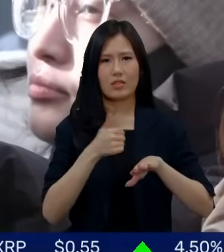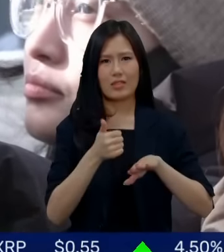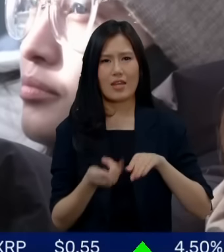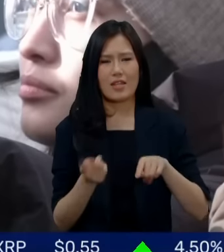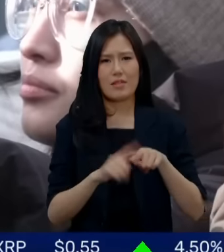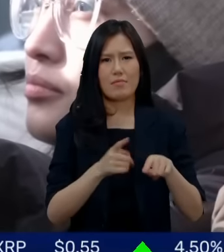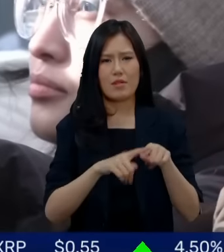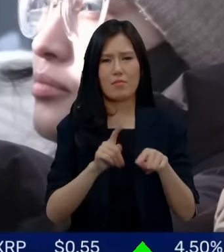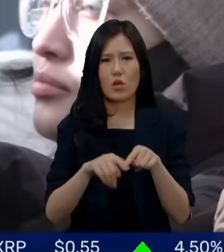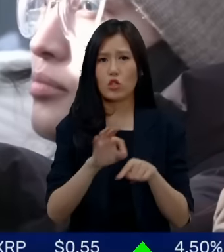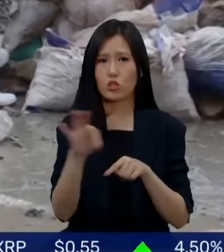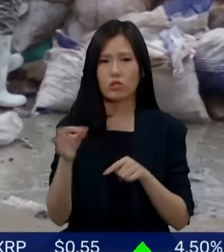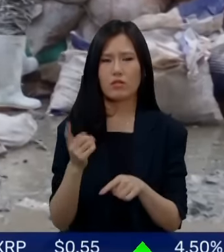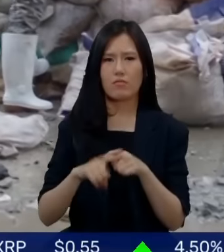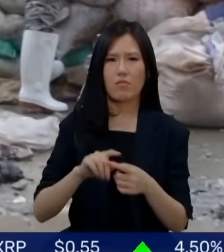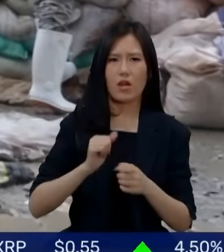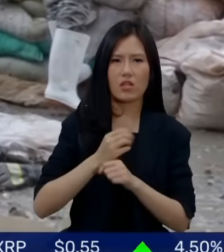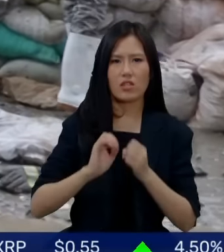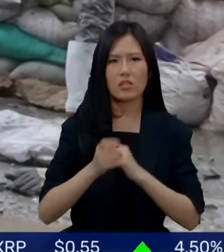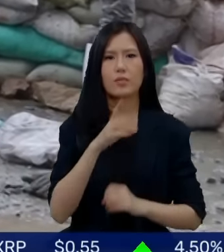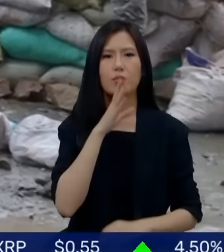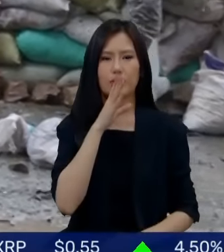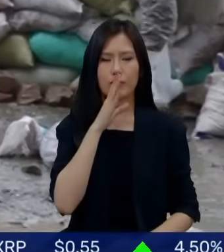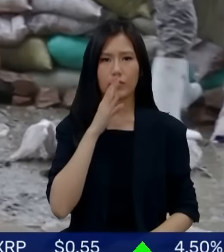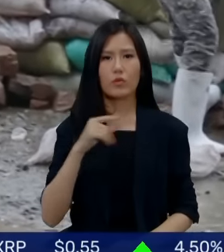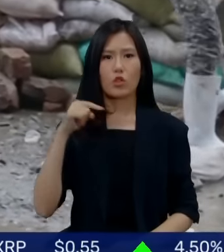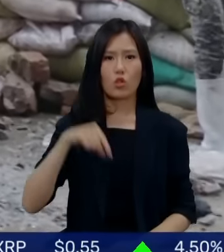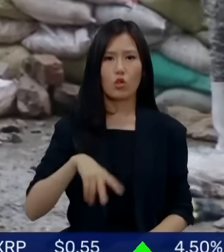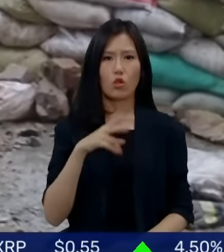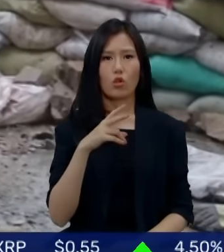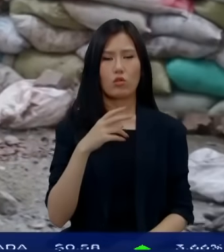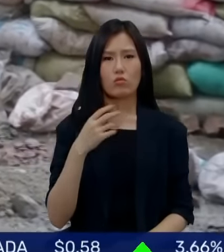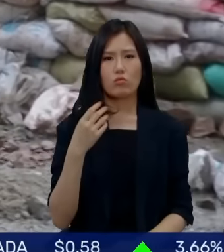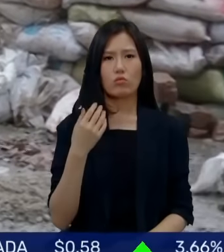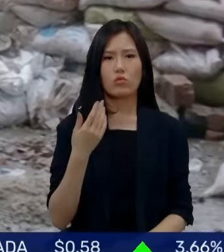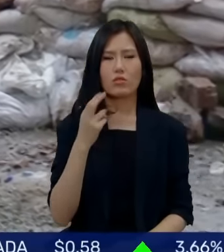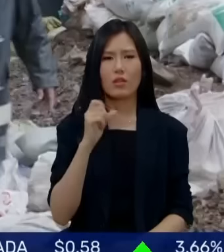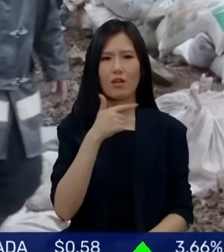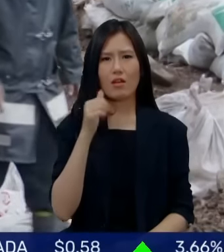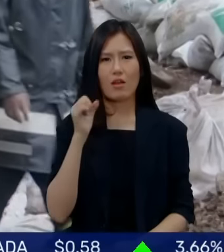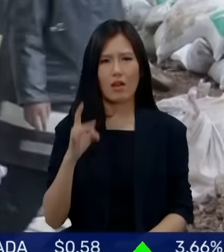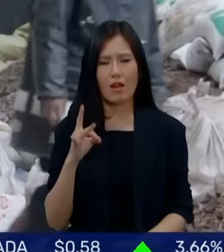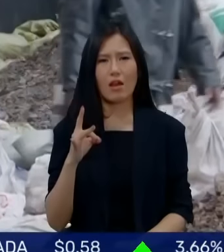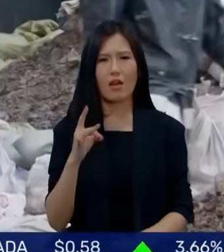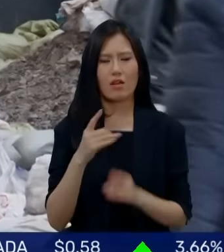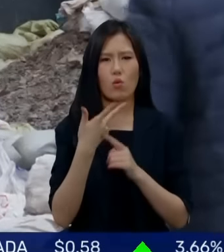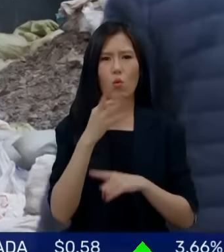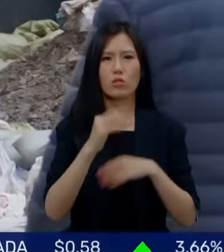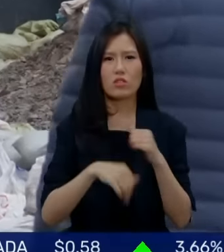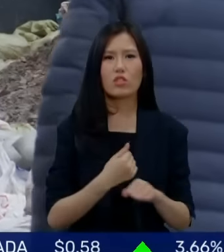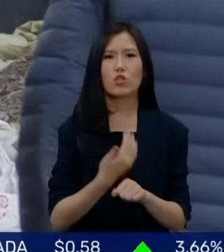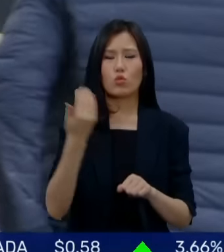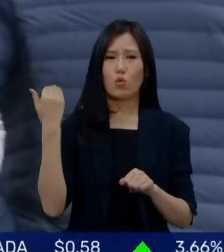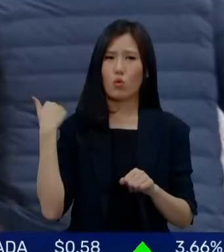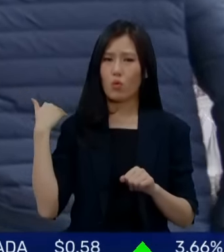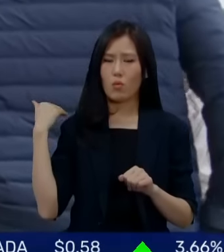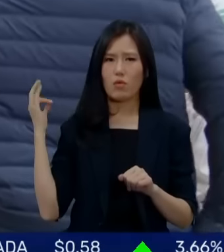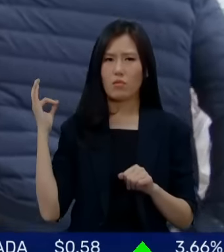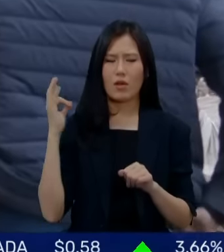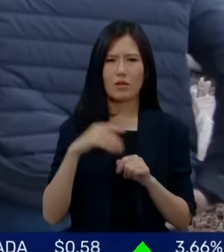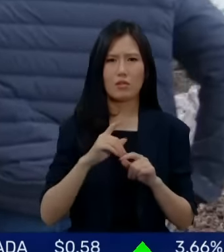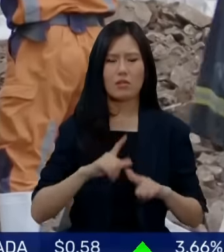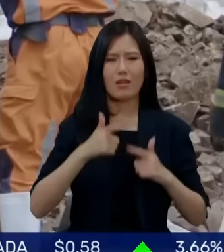нэмж байгуулах ажлуудыг зохион байгуулна. Энэ жил цаг агаарын өөрчлөлт температурын хэлбэлзэл сүүлийн 30 жилийн хугацаанд хамгийн өндөр түвшинд байгааг